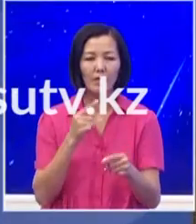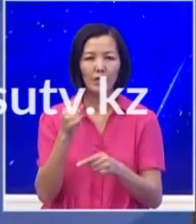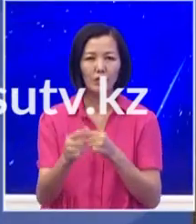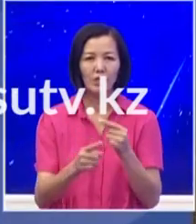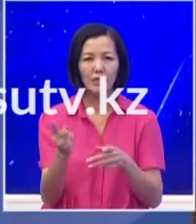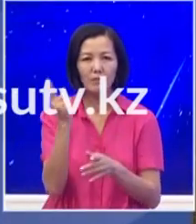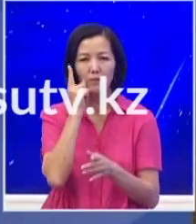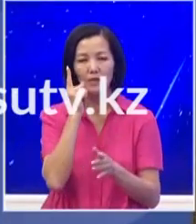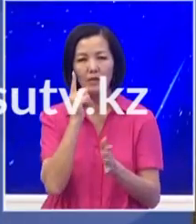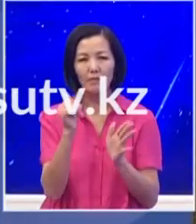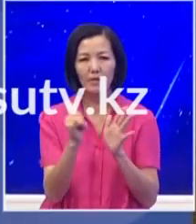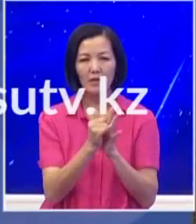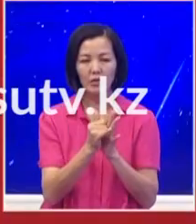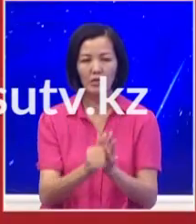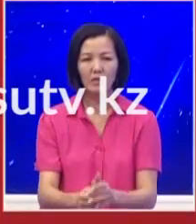мобильное приложение.